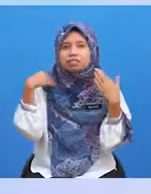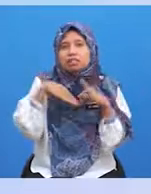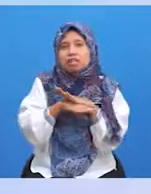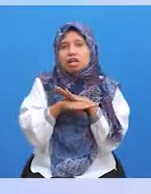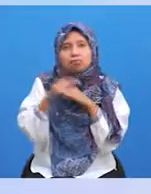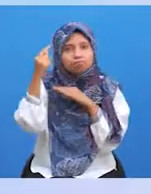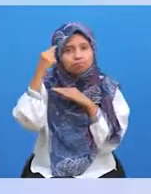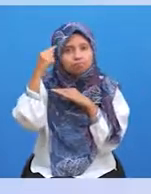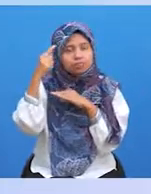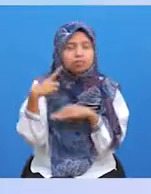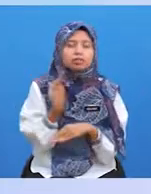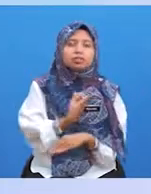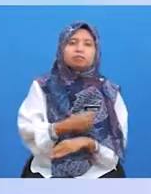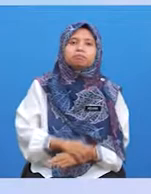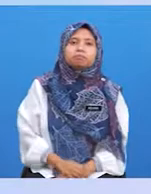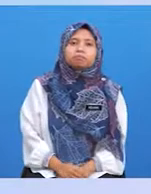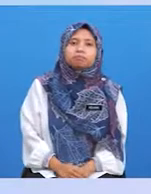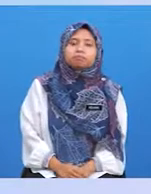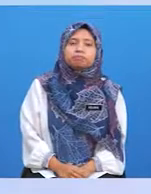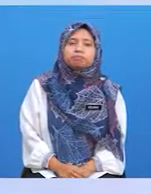minda murid-murid?